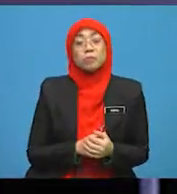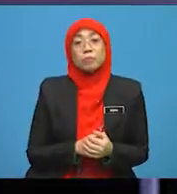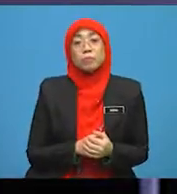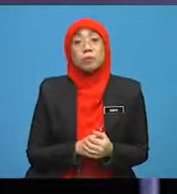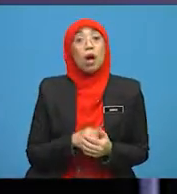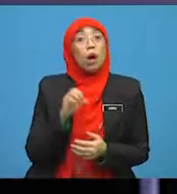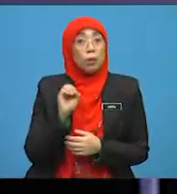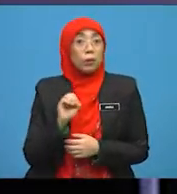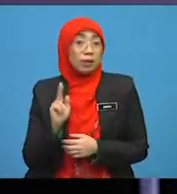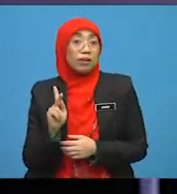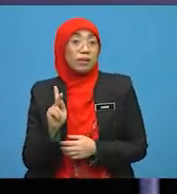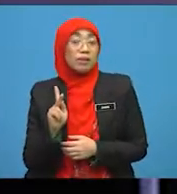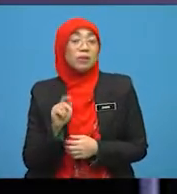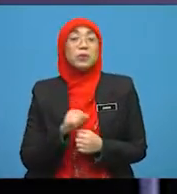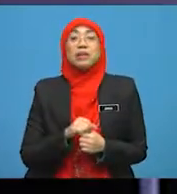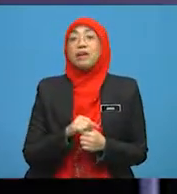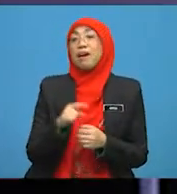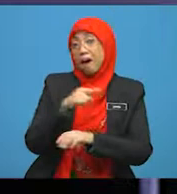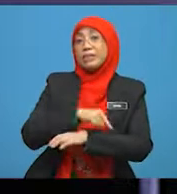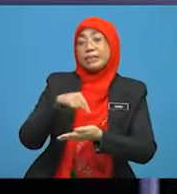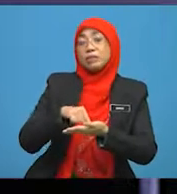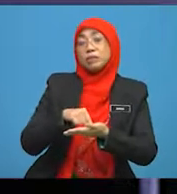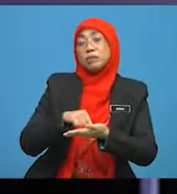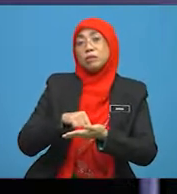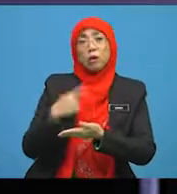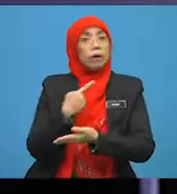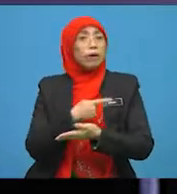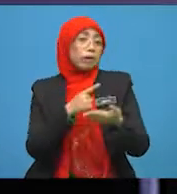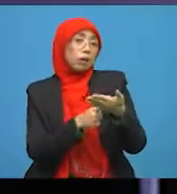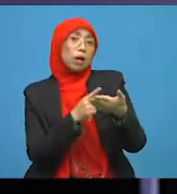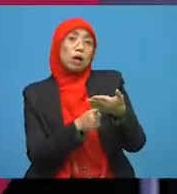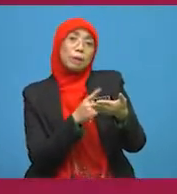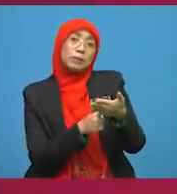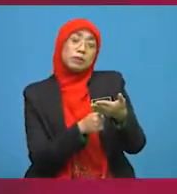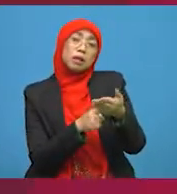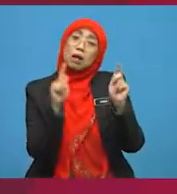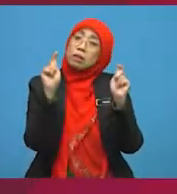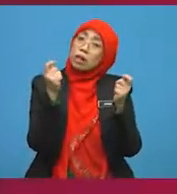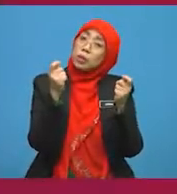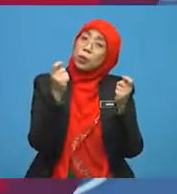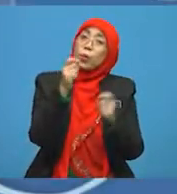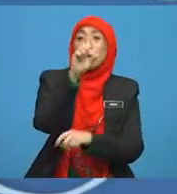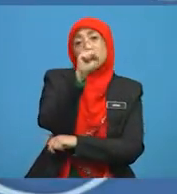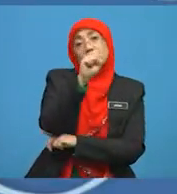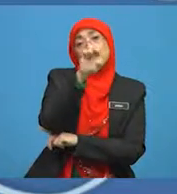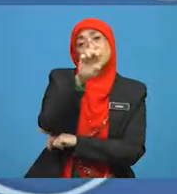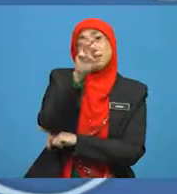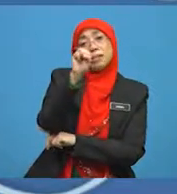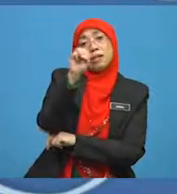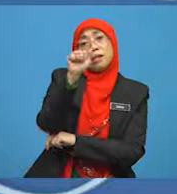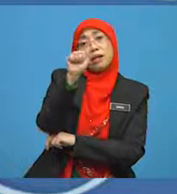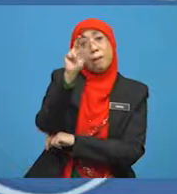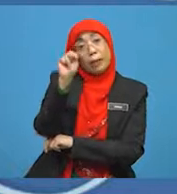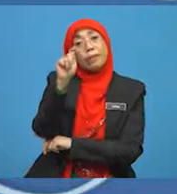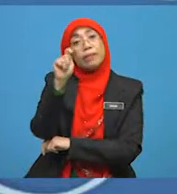Baiklah para pelajar, pada hari ini, perbincangan kita untuk tajuk semantik akan menjurus kepada